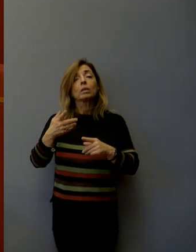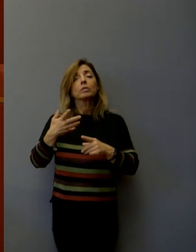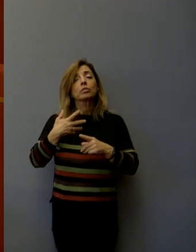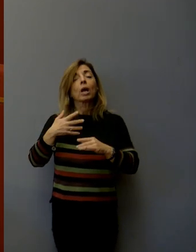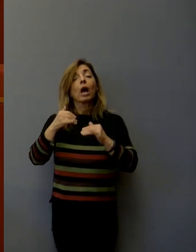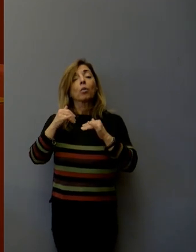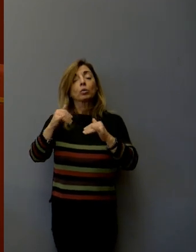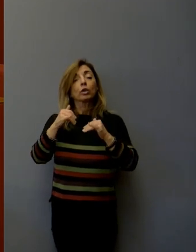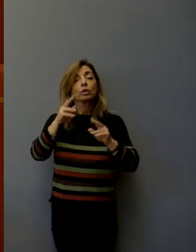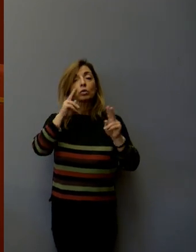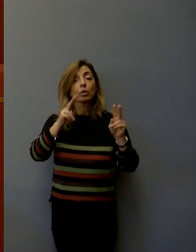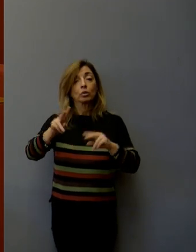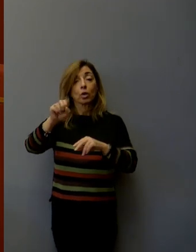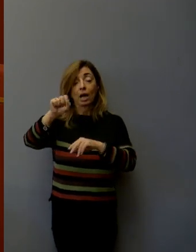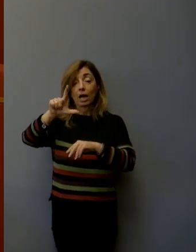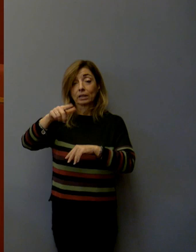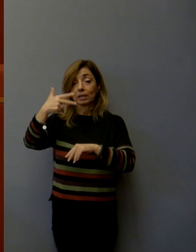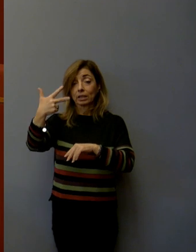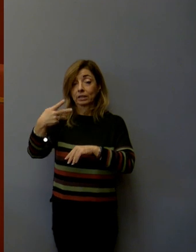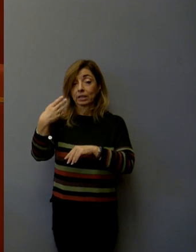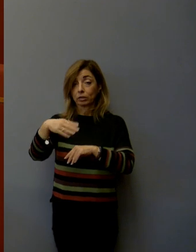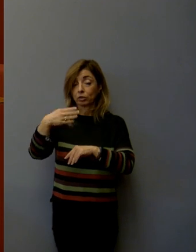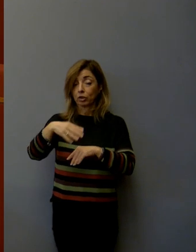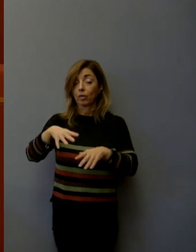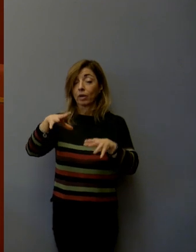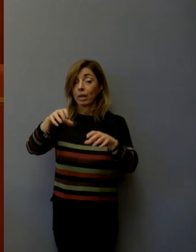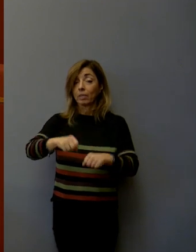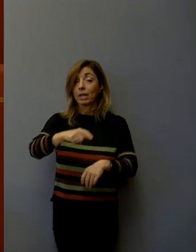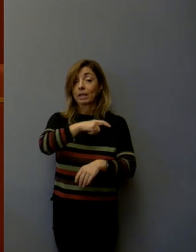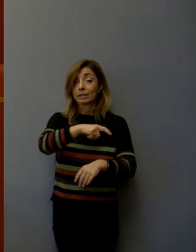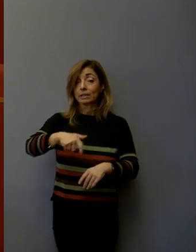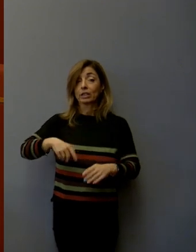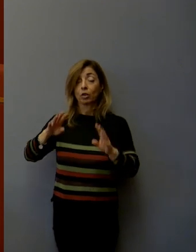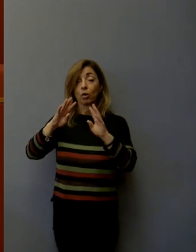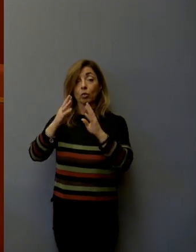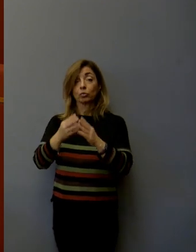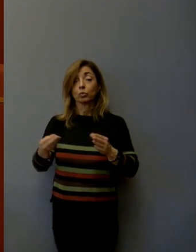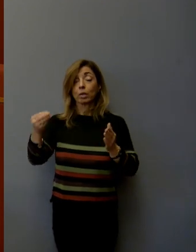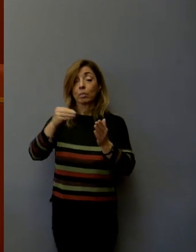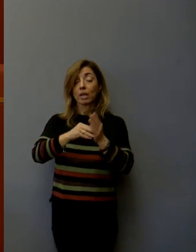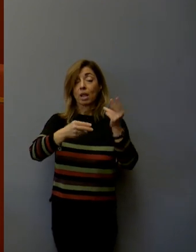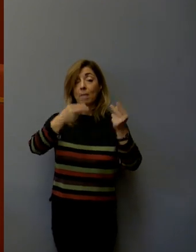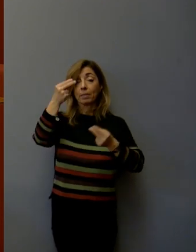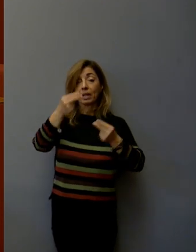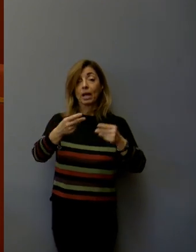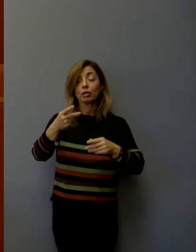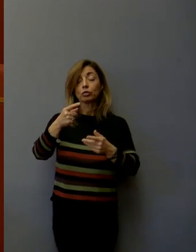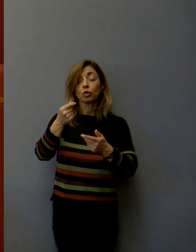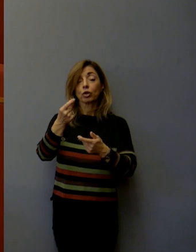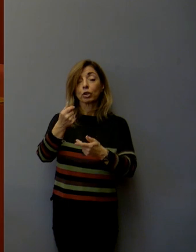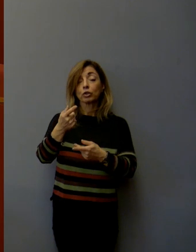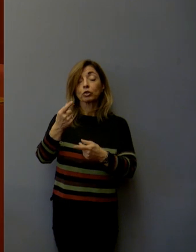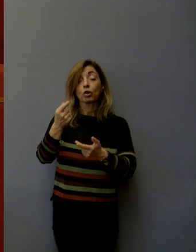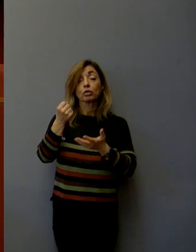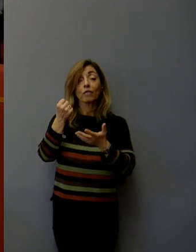stragenose si impegna il sindaco l'aggiunta individuare l'ambito di bilancio le risorse finanziarie per predisporre tutte le azioni volte a verificare intervenire sul problema